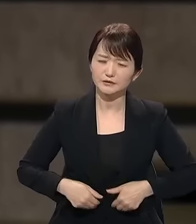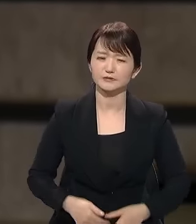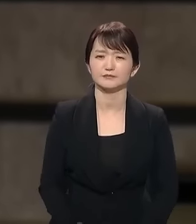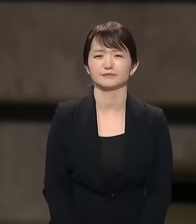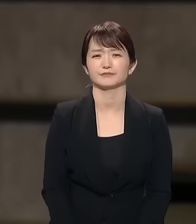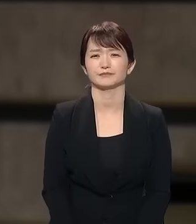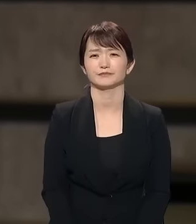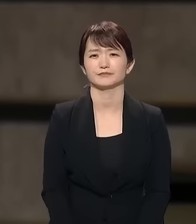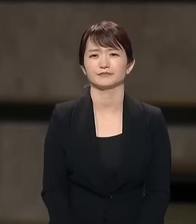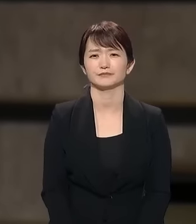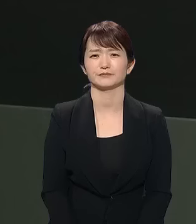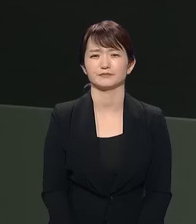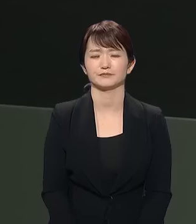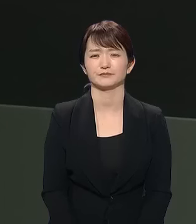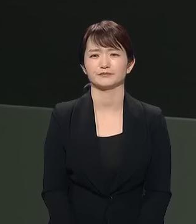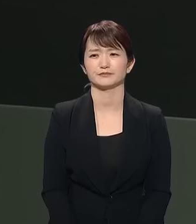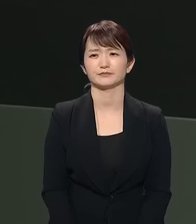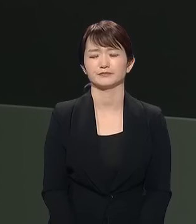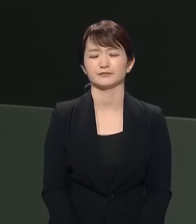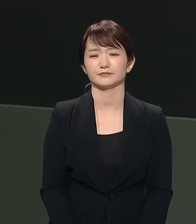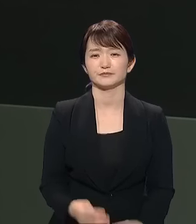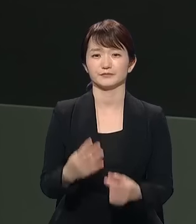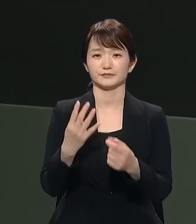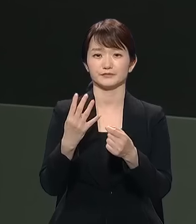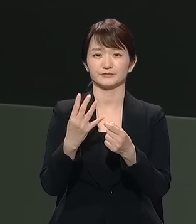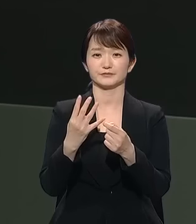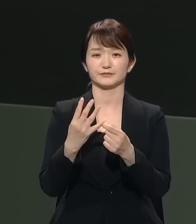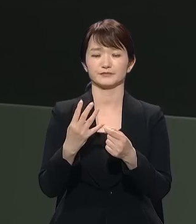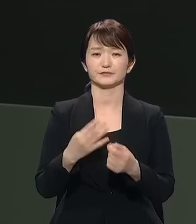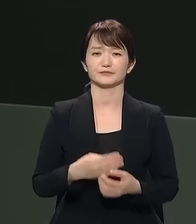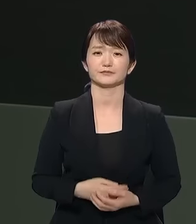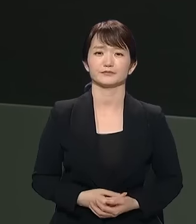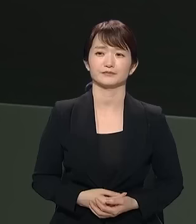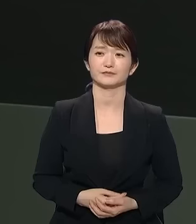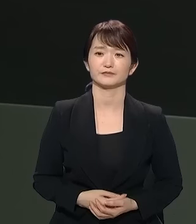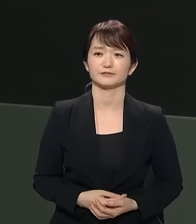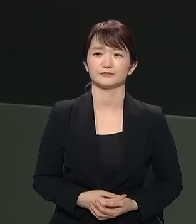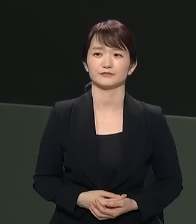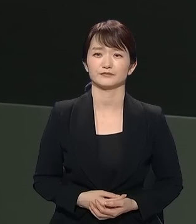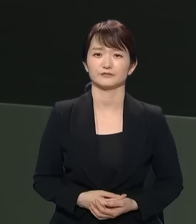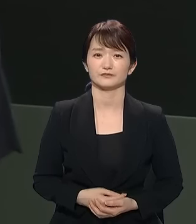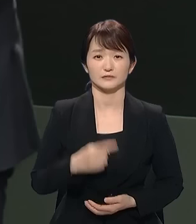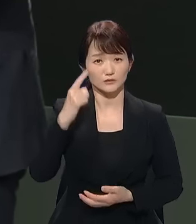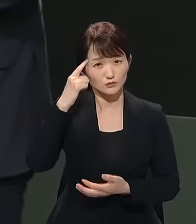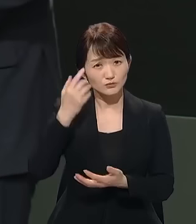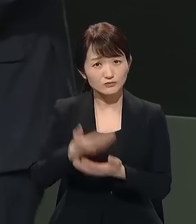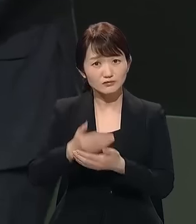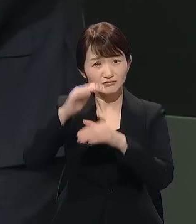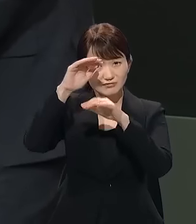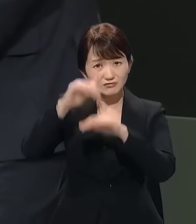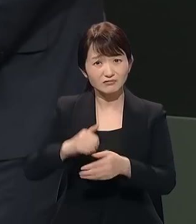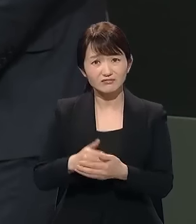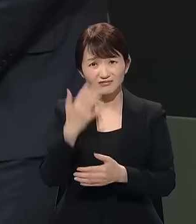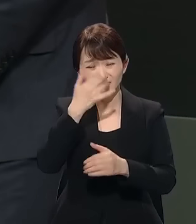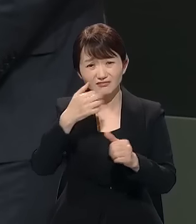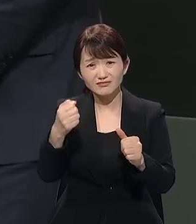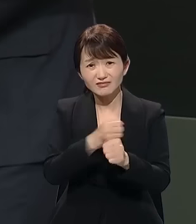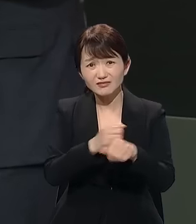듭니다. 그러니까 말이죠. 좋습니다. 자, 다음 또 이어가죠. 아, 이번 거 너무 충격적이에요. 성폭행 당한